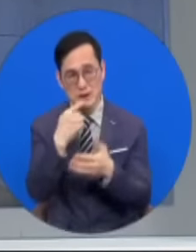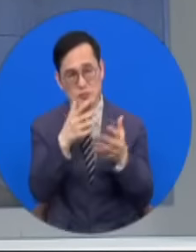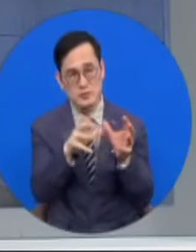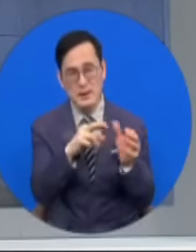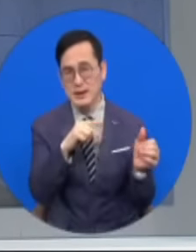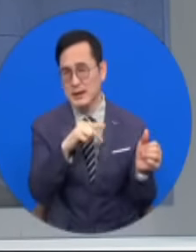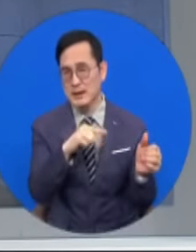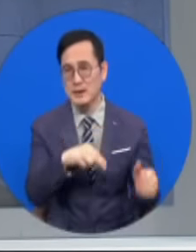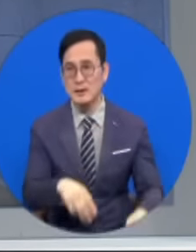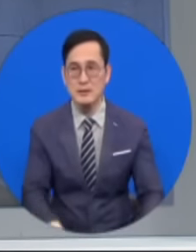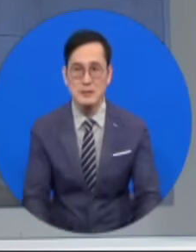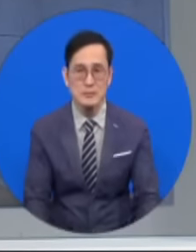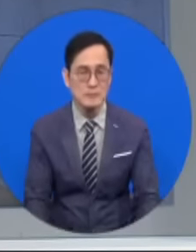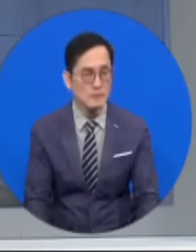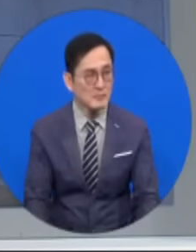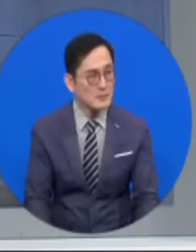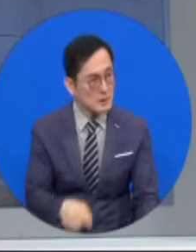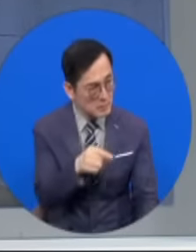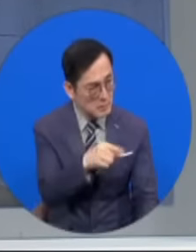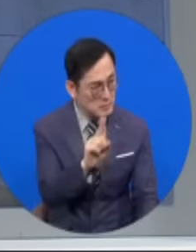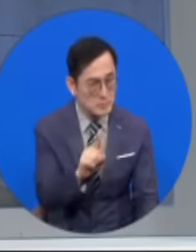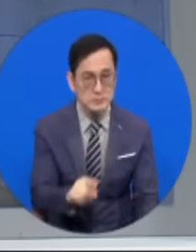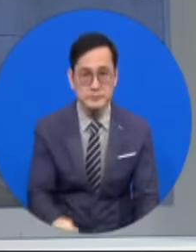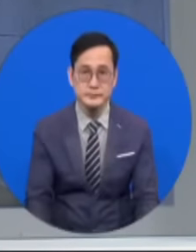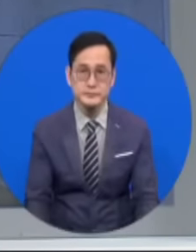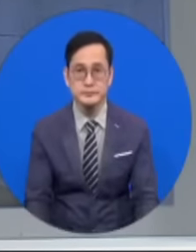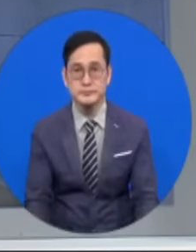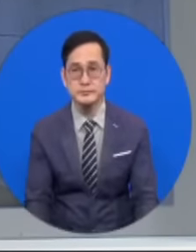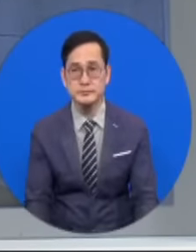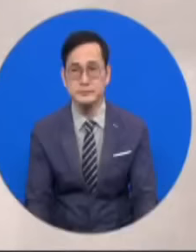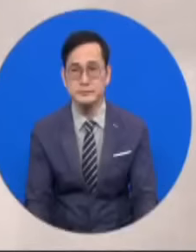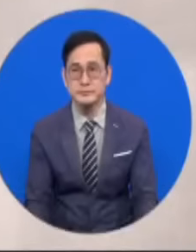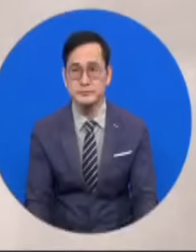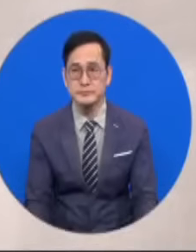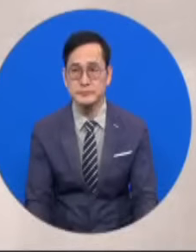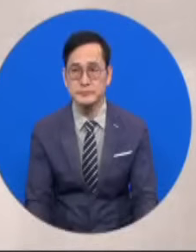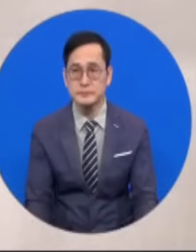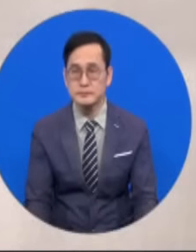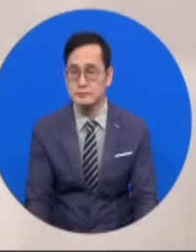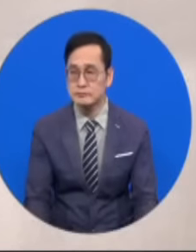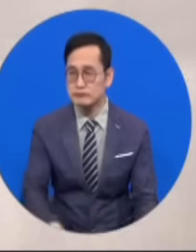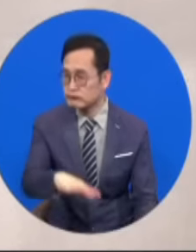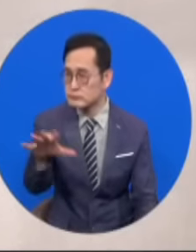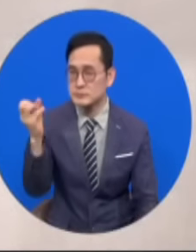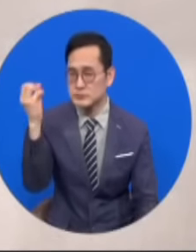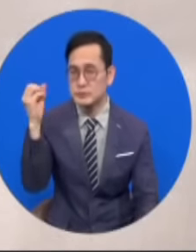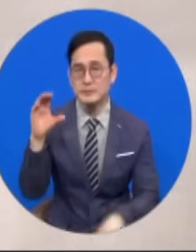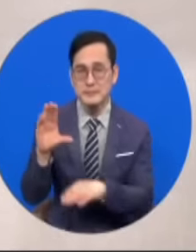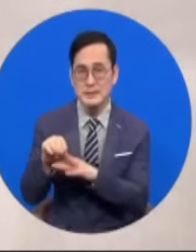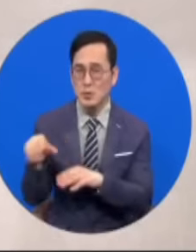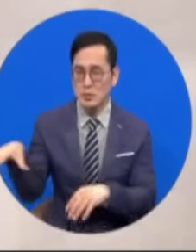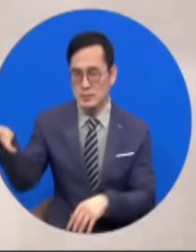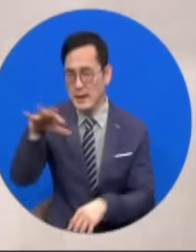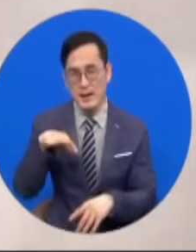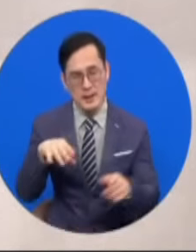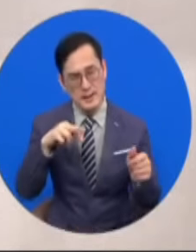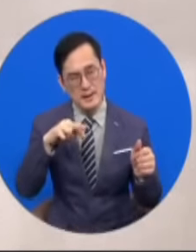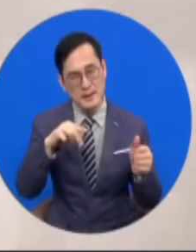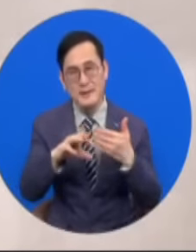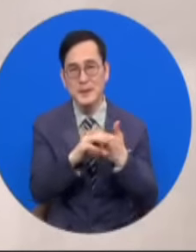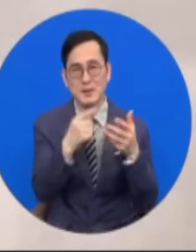비판하고 있는데요 모든 언론이 일제히 비슷한 목소리를 낸다면 분명히 민주당이 좀 돌아봐야 될 측면이